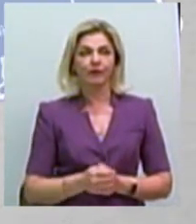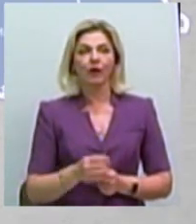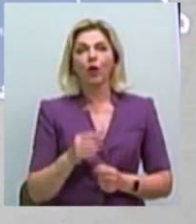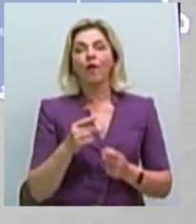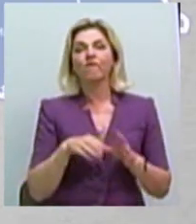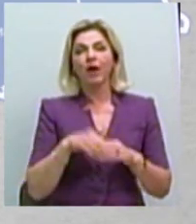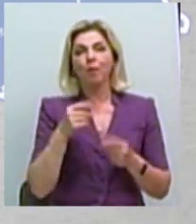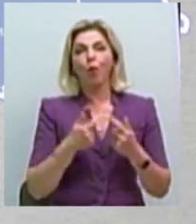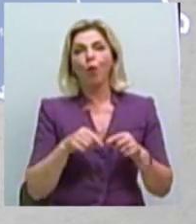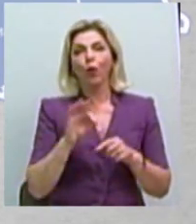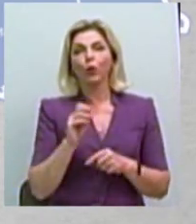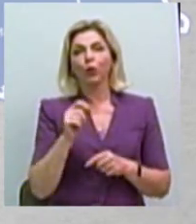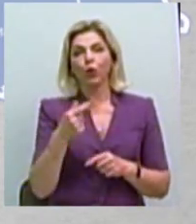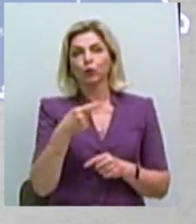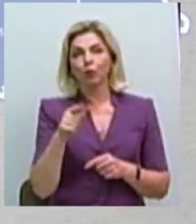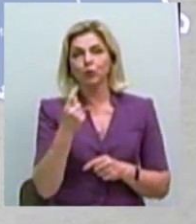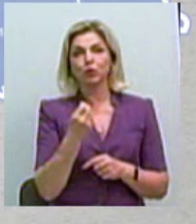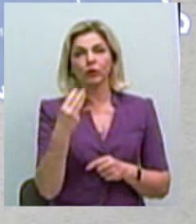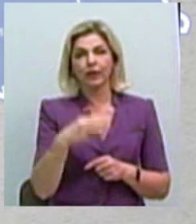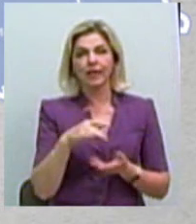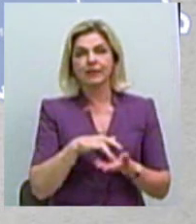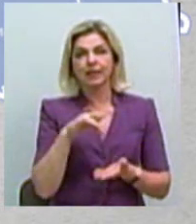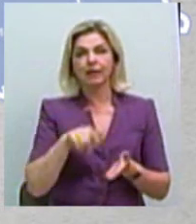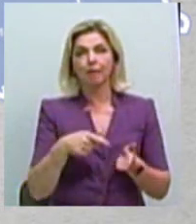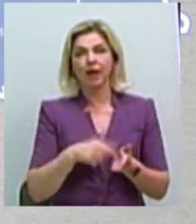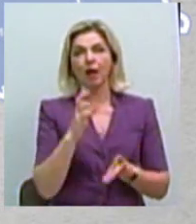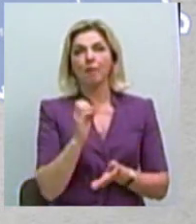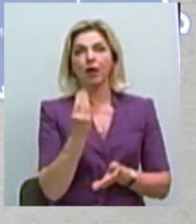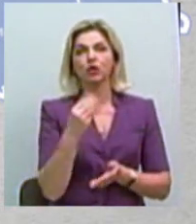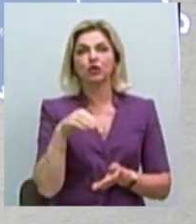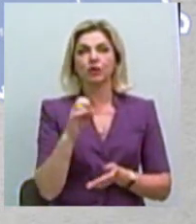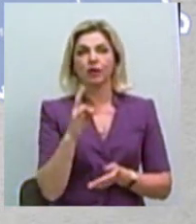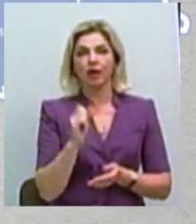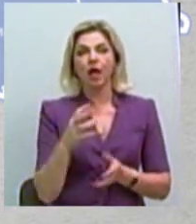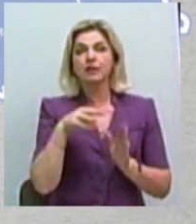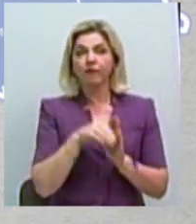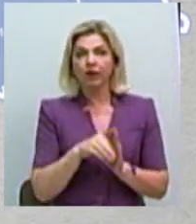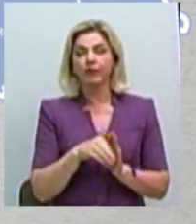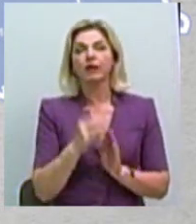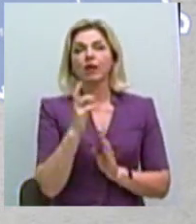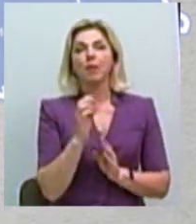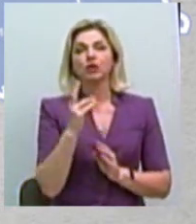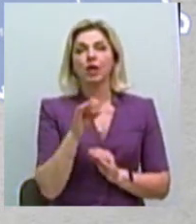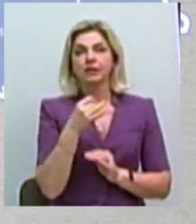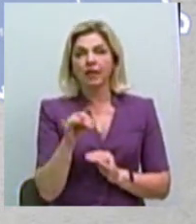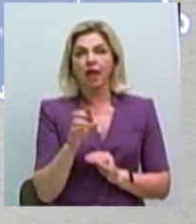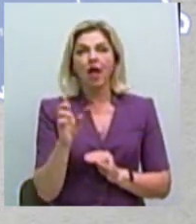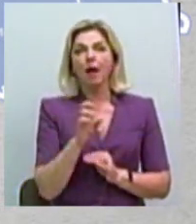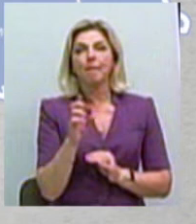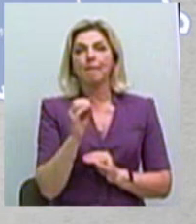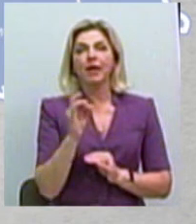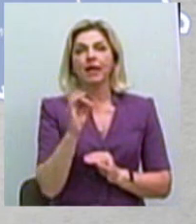Одномандатний виборчий округ номер 130. Центр – місто Баштанка. До складу округу входять Баштанський,